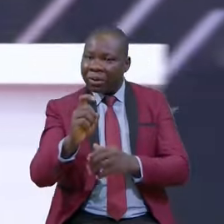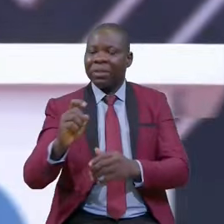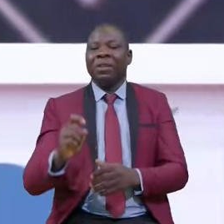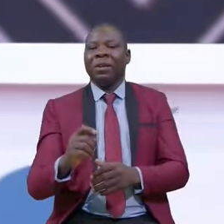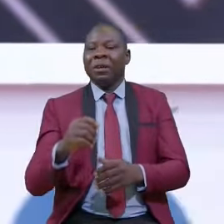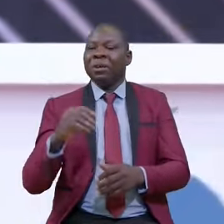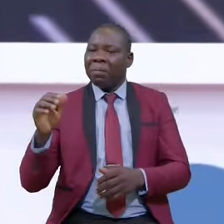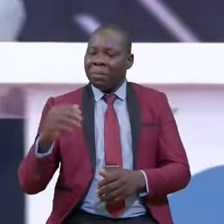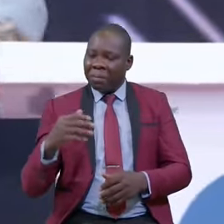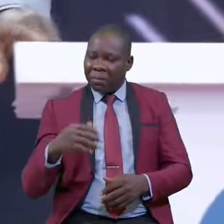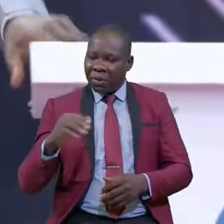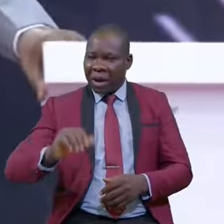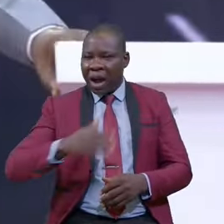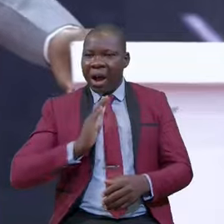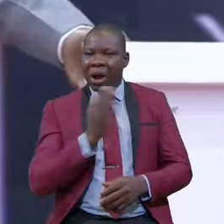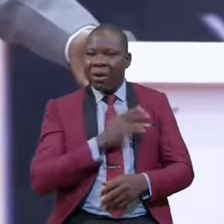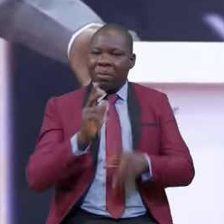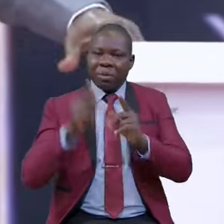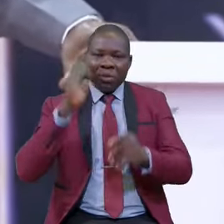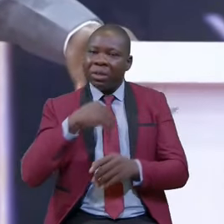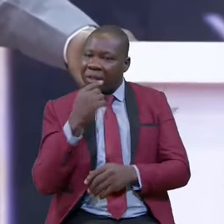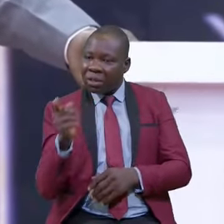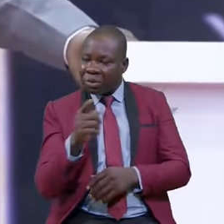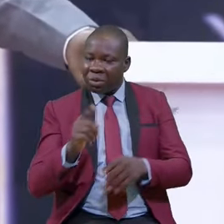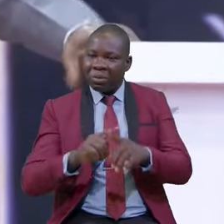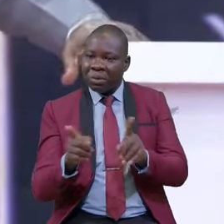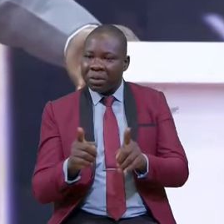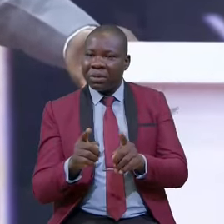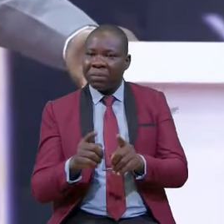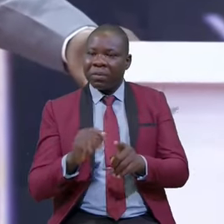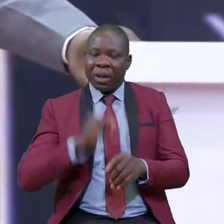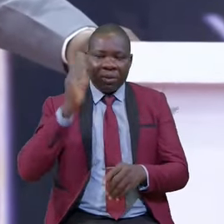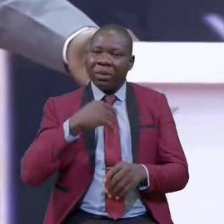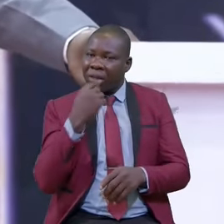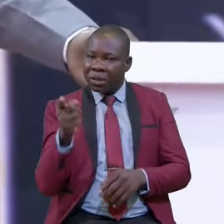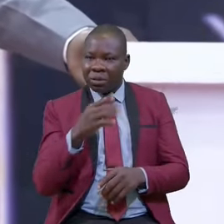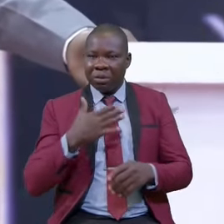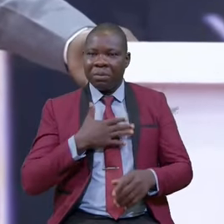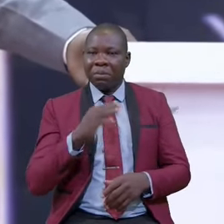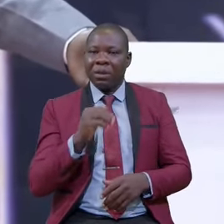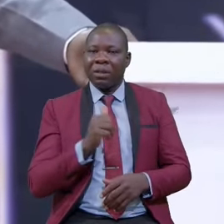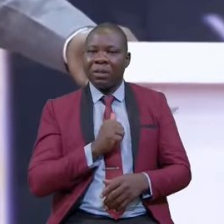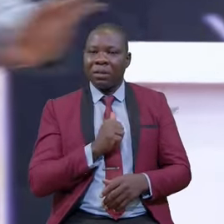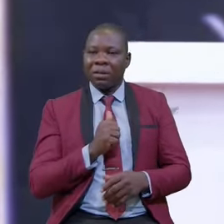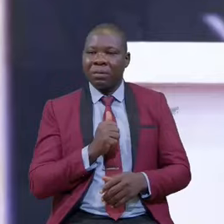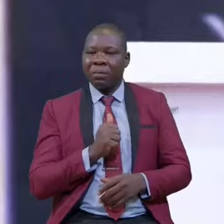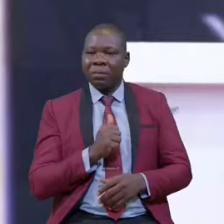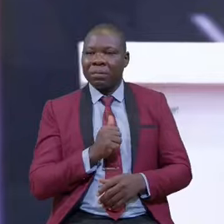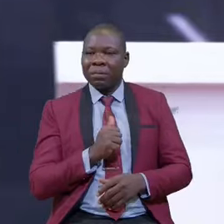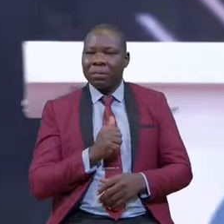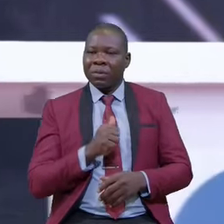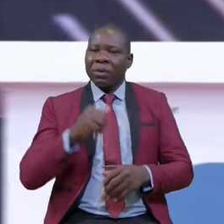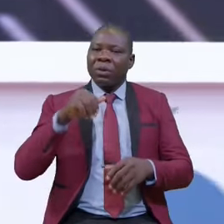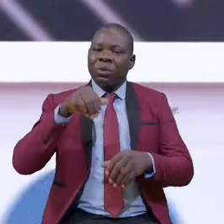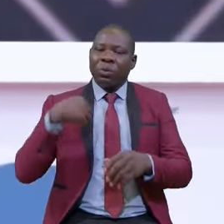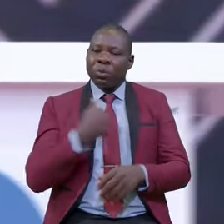dire moi-même. When we used to have, we still have retreats. Nous avons tous des retraites. On avait la retraite de Pâques et la retraite de décembre.